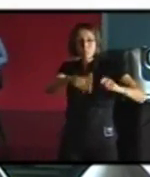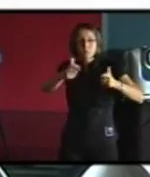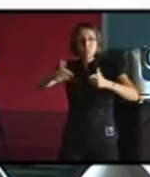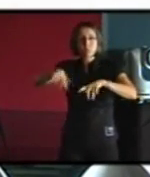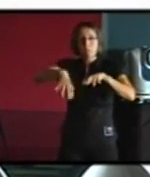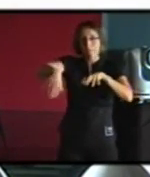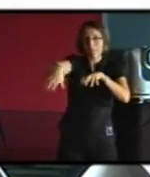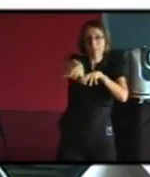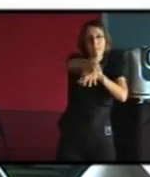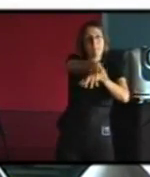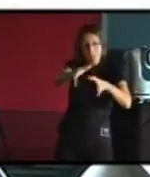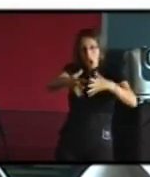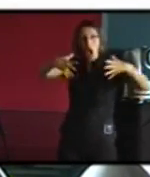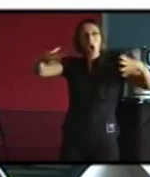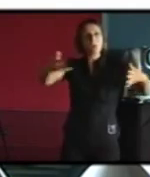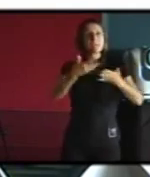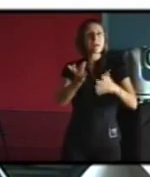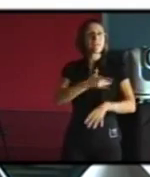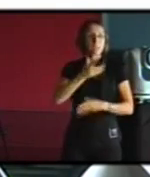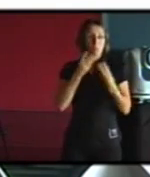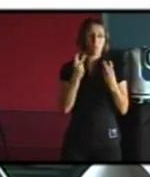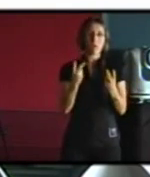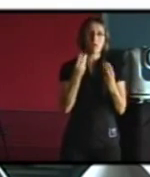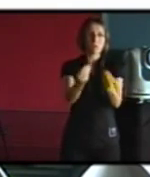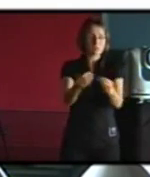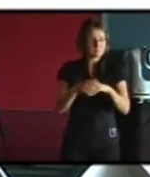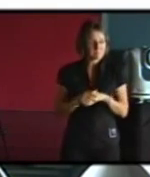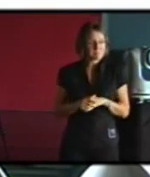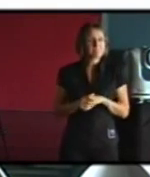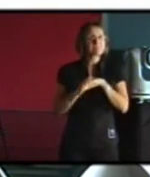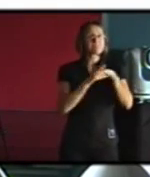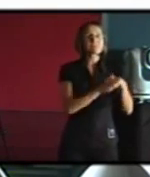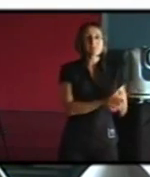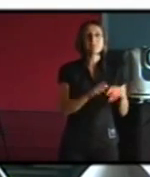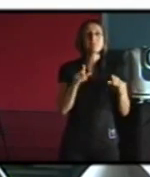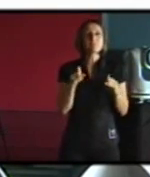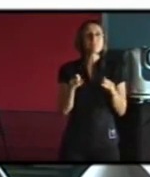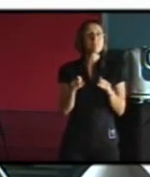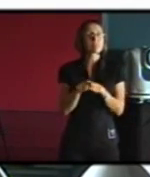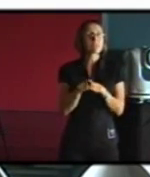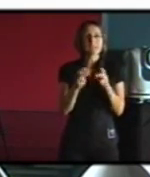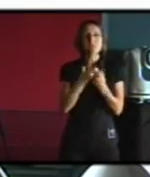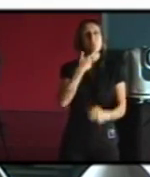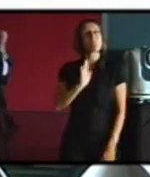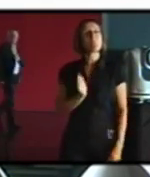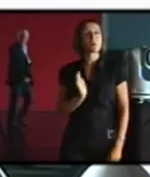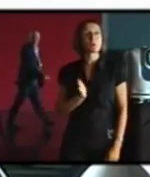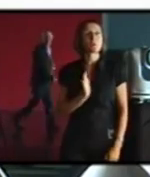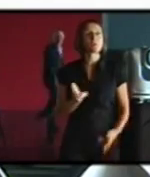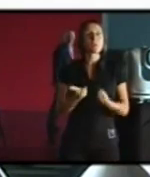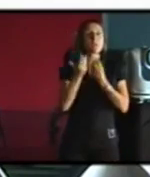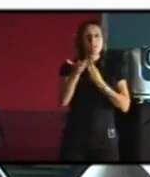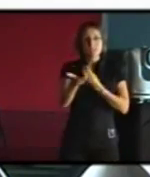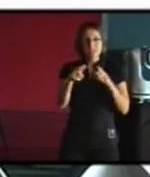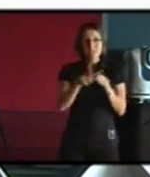juste d'une troisième situation sur laquelle vous avez... On travaille donc effectivement pour la communauté urbaine de Bordeaux sur